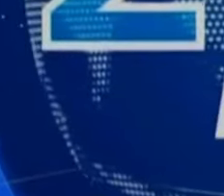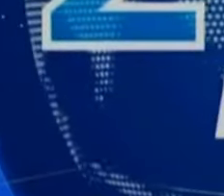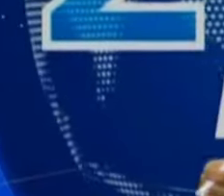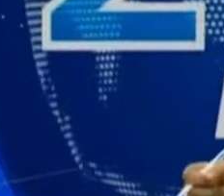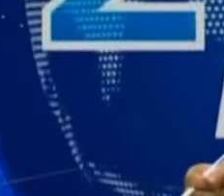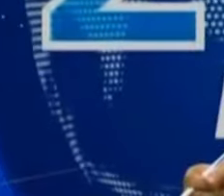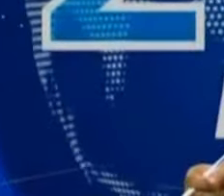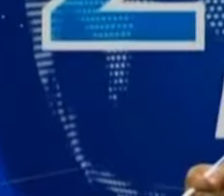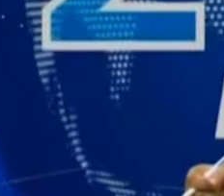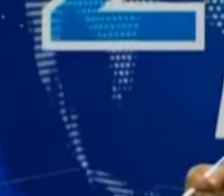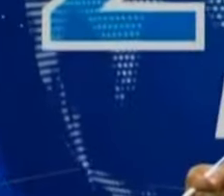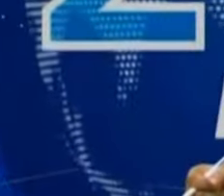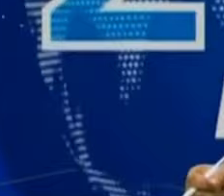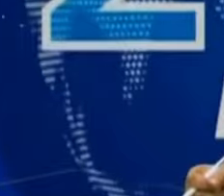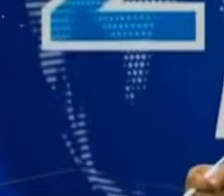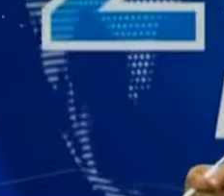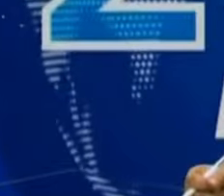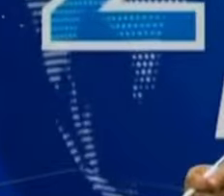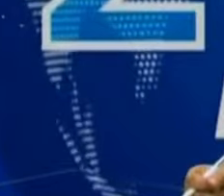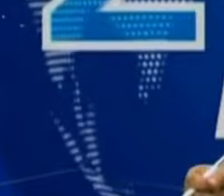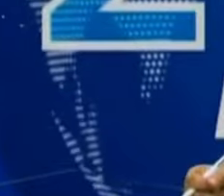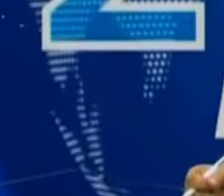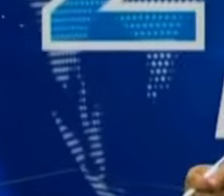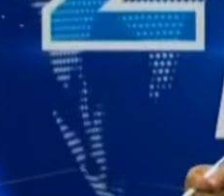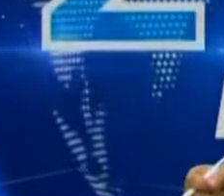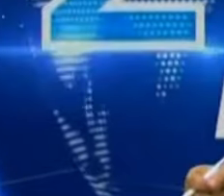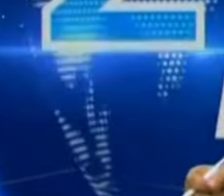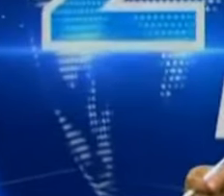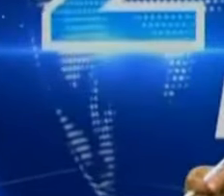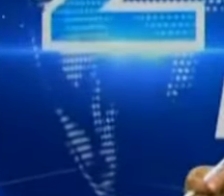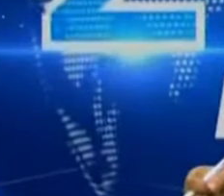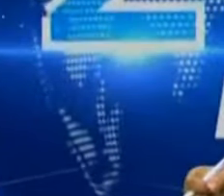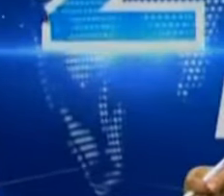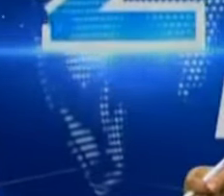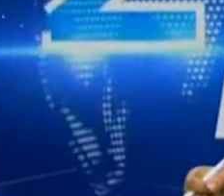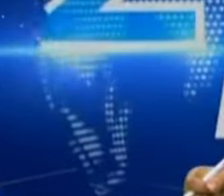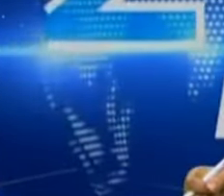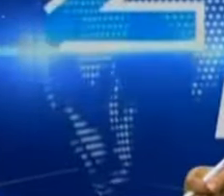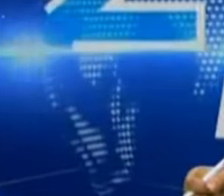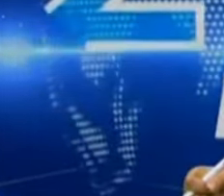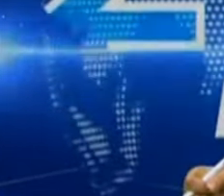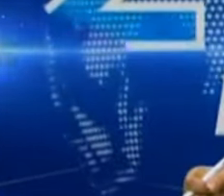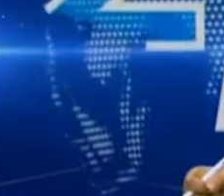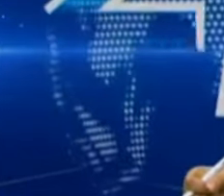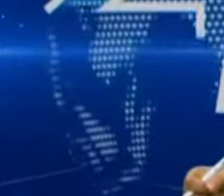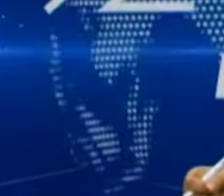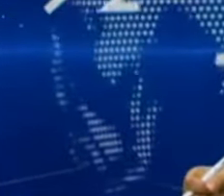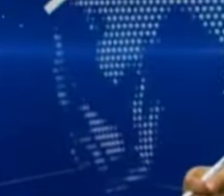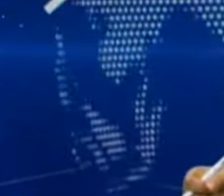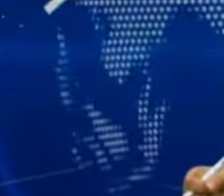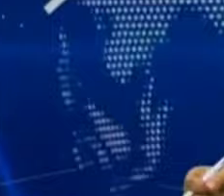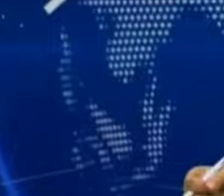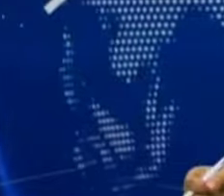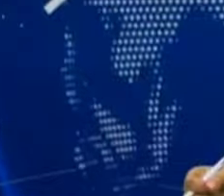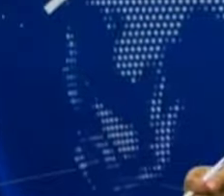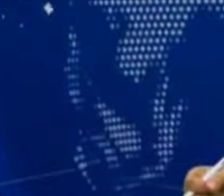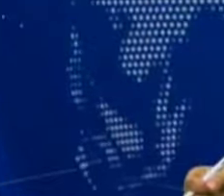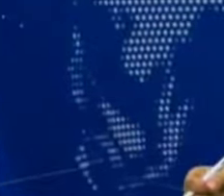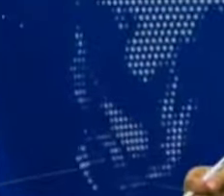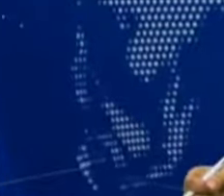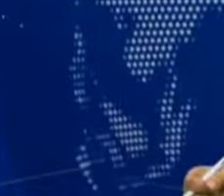Merci de nous rejoindre 20h, Madame, Monsieur. Bonsoir. Voici le sommaire de cette édition d'information. Le dernier discours du président de